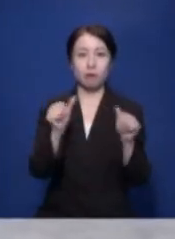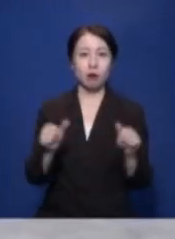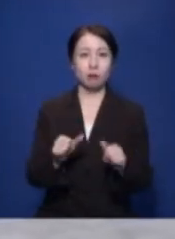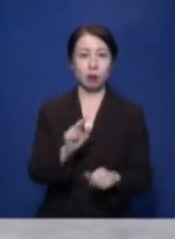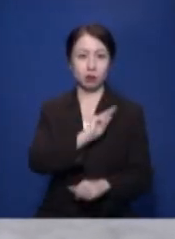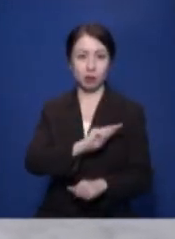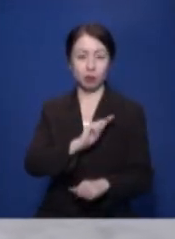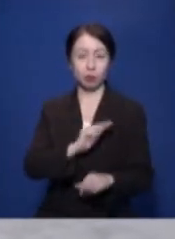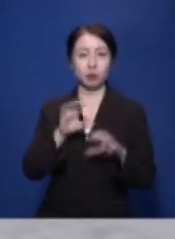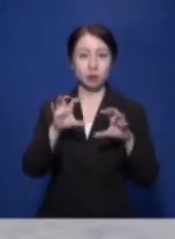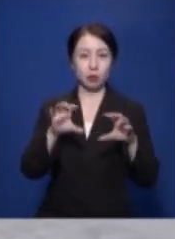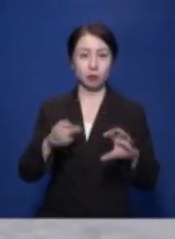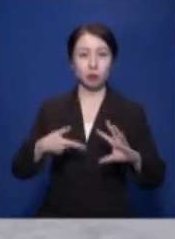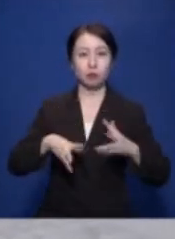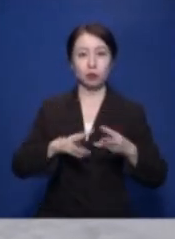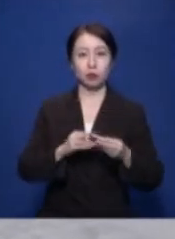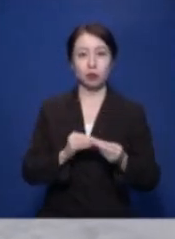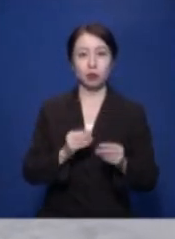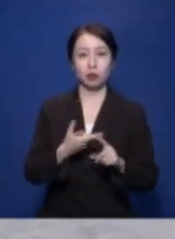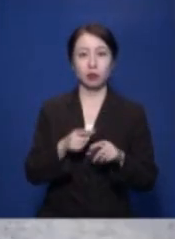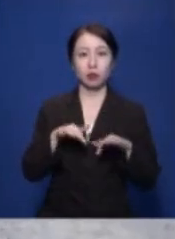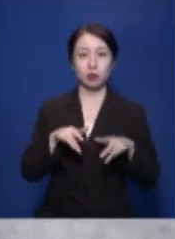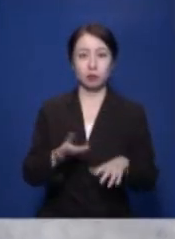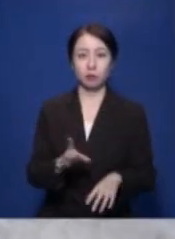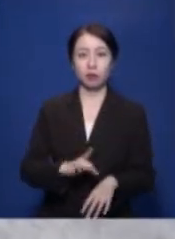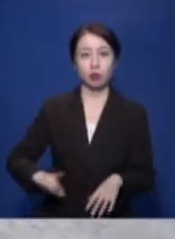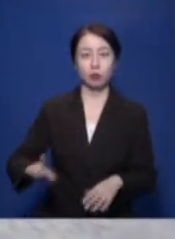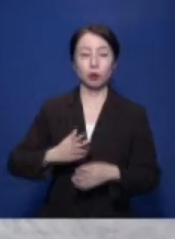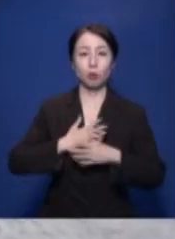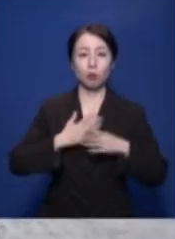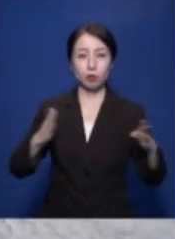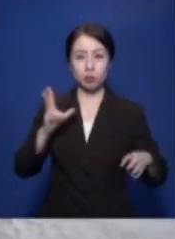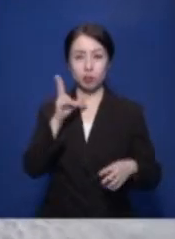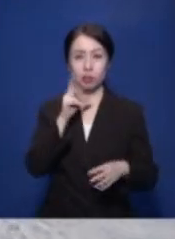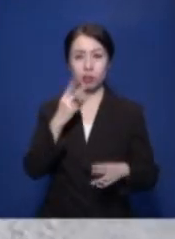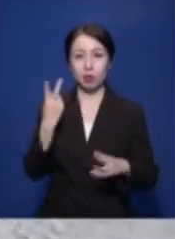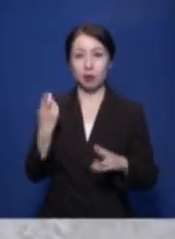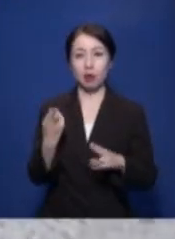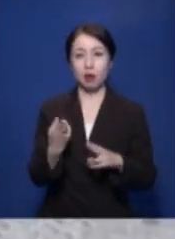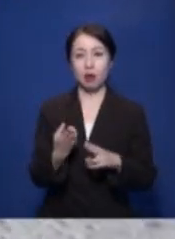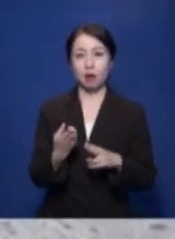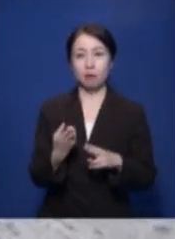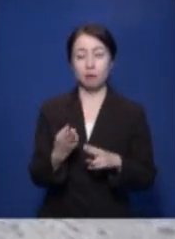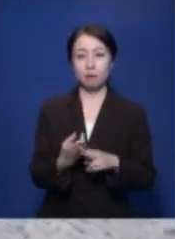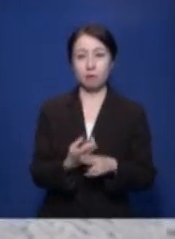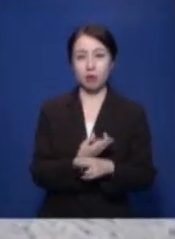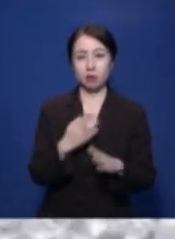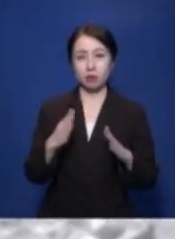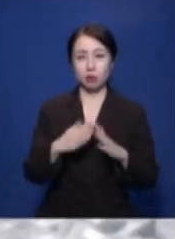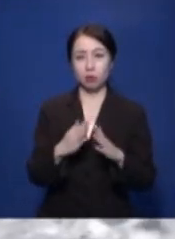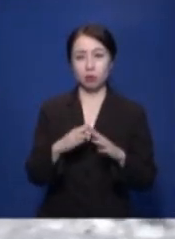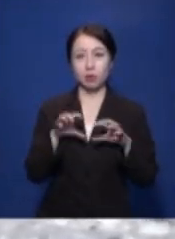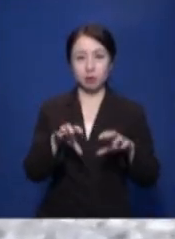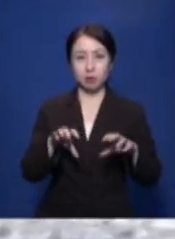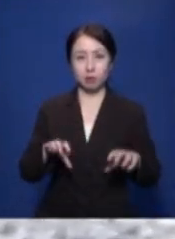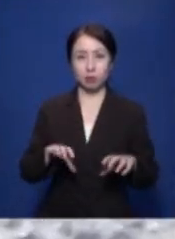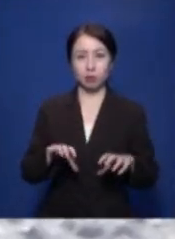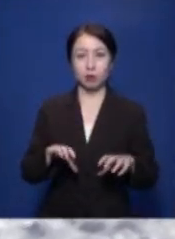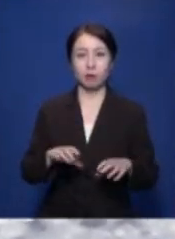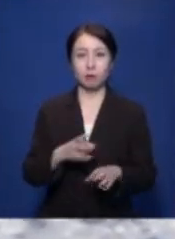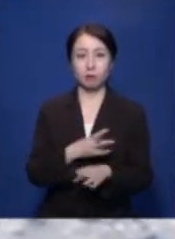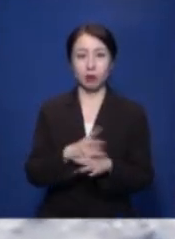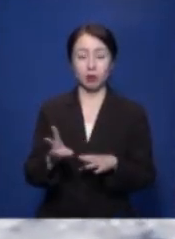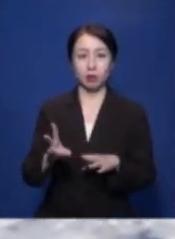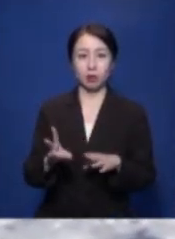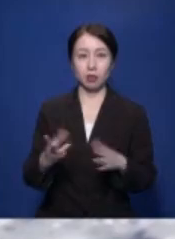предусмотренный законом в результате указанных действий в регионе увеличилась численность бездомных собак которыми причиняется вред